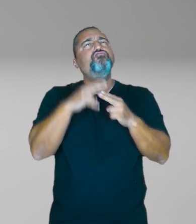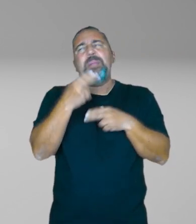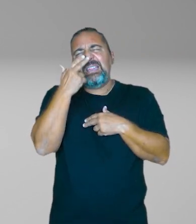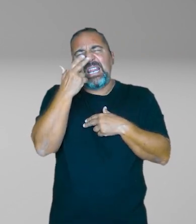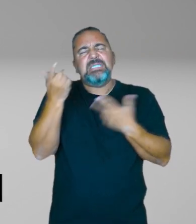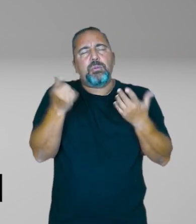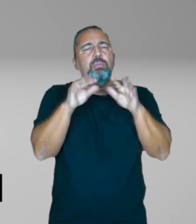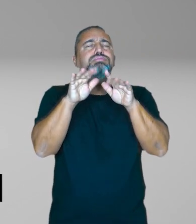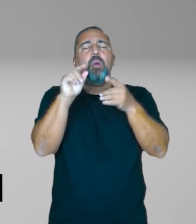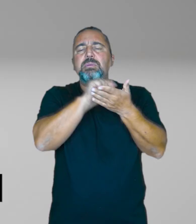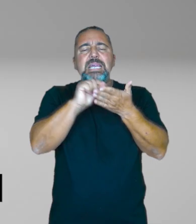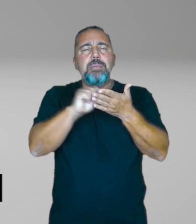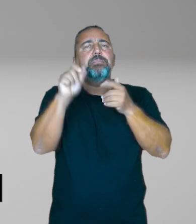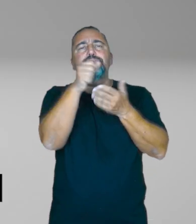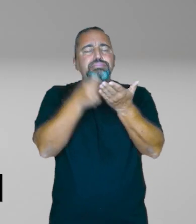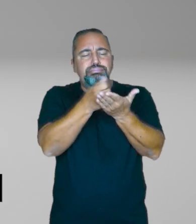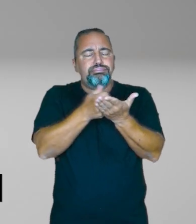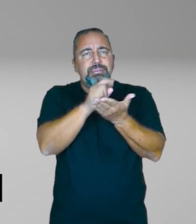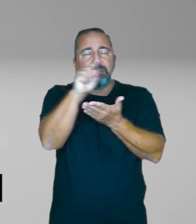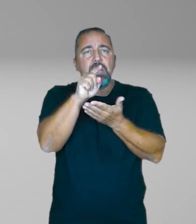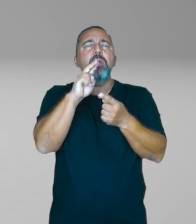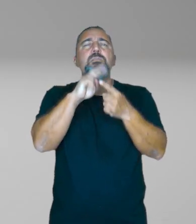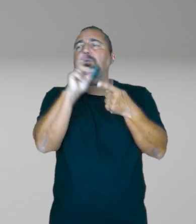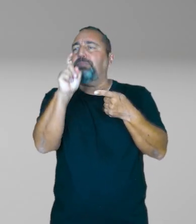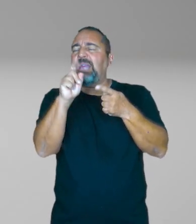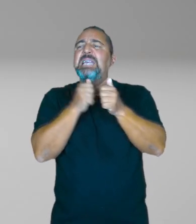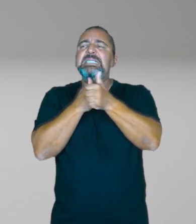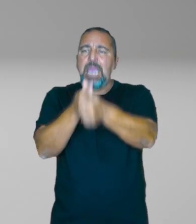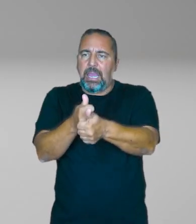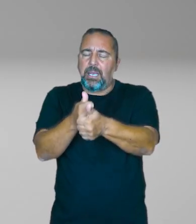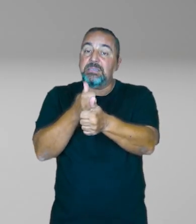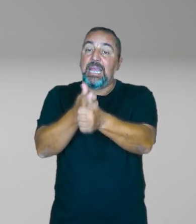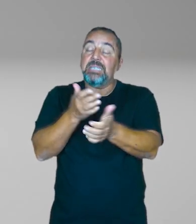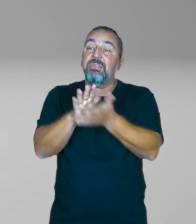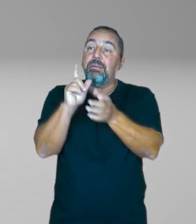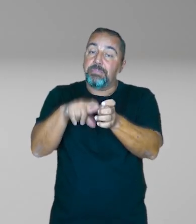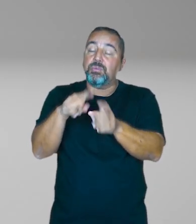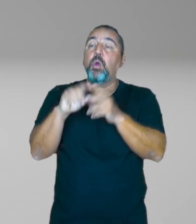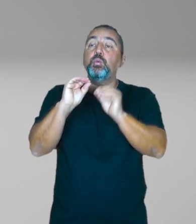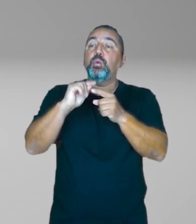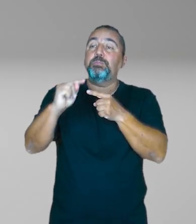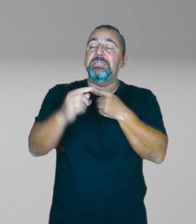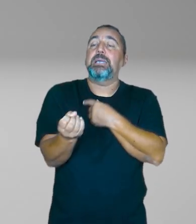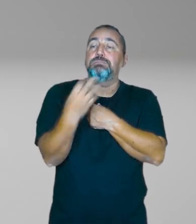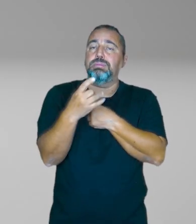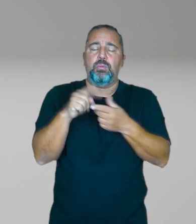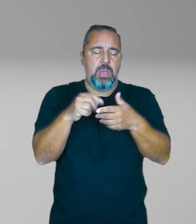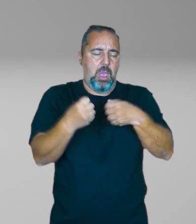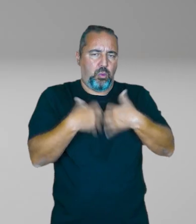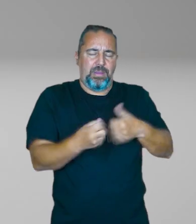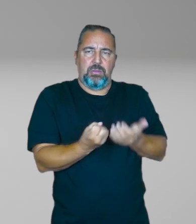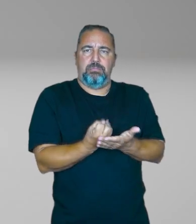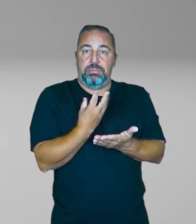beste batzuk. Idatzi bilatzailean interesatzen zaizun kanalaren izena eta sakatu segir haren mezuak